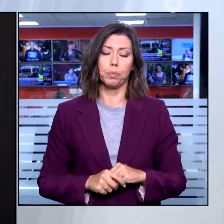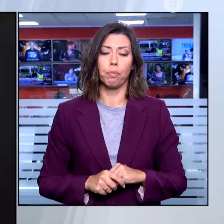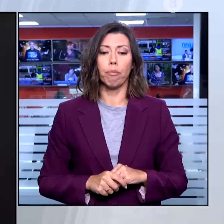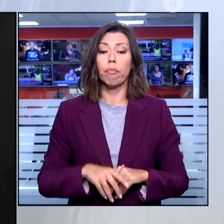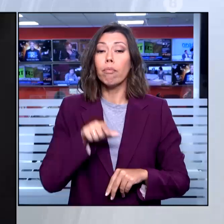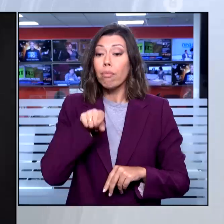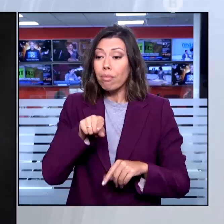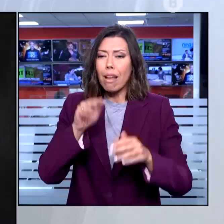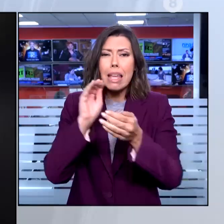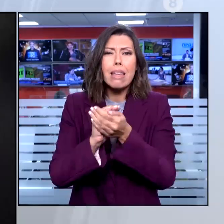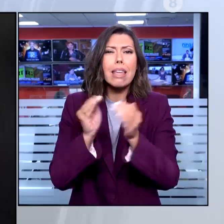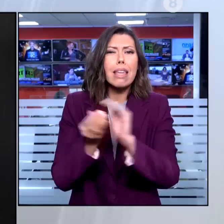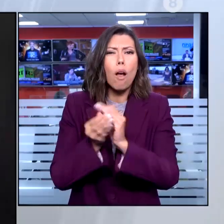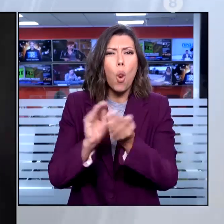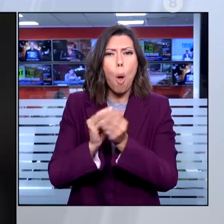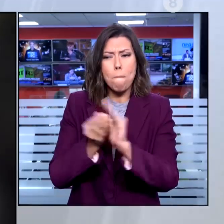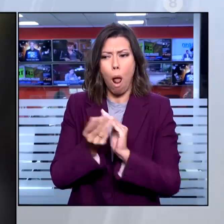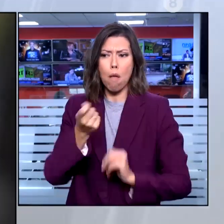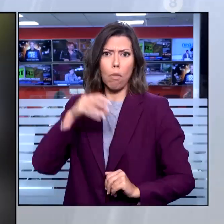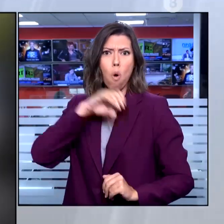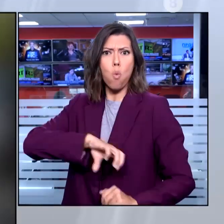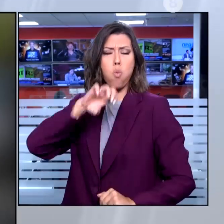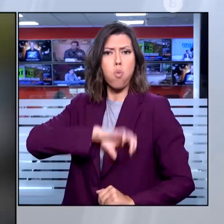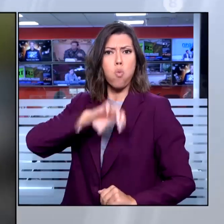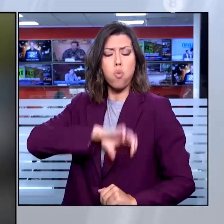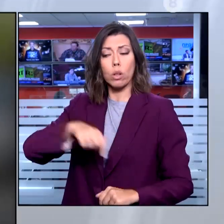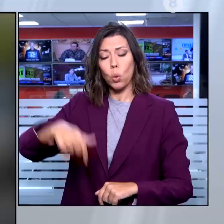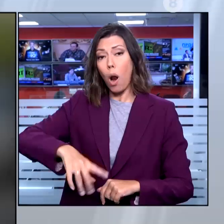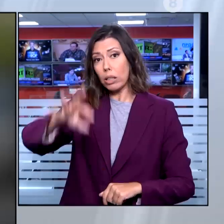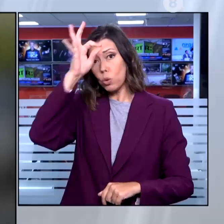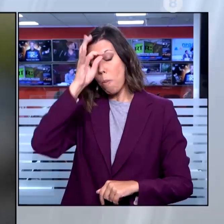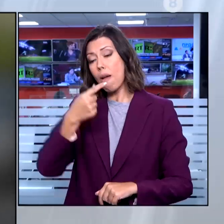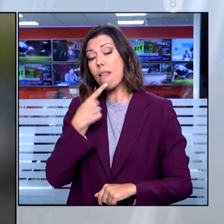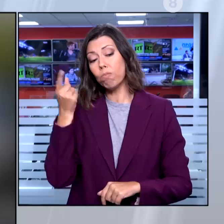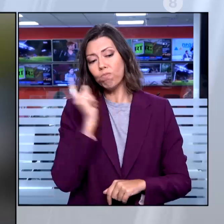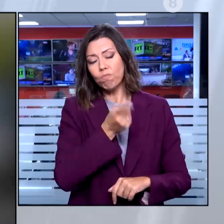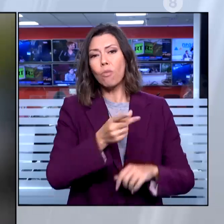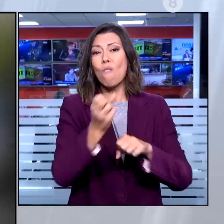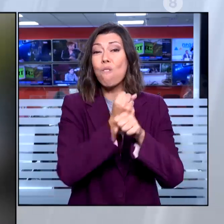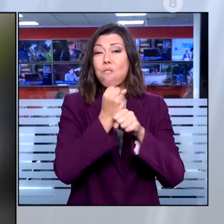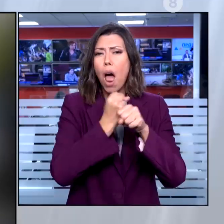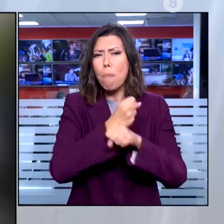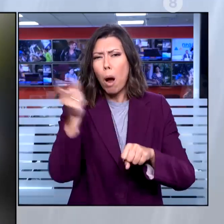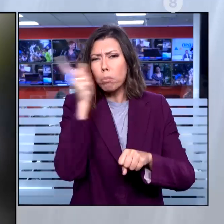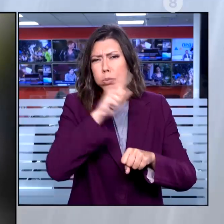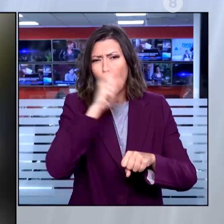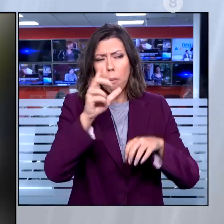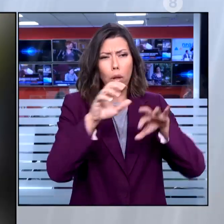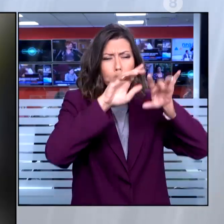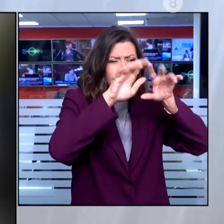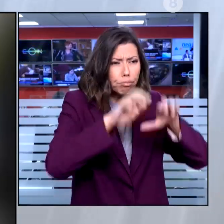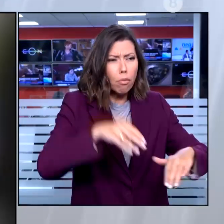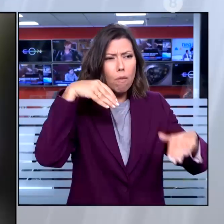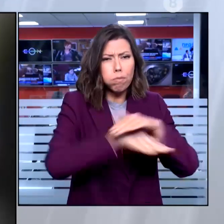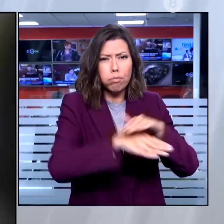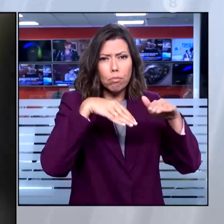Μέλη του κυκλώματος που σύμφωνα με την οικονομική αστυνομία εμπλέκονται σε παράνομες συνταγογραφείς και διακίνηση φαρμάκων φτάνουν σε